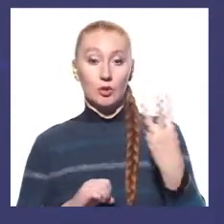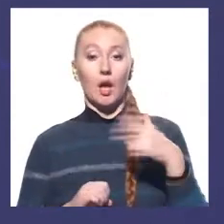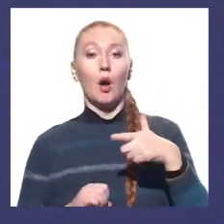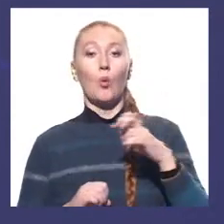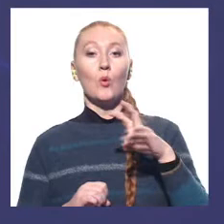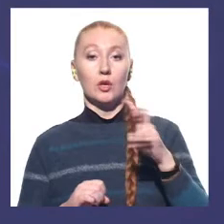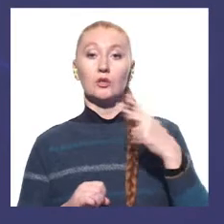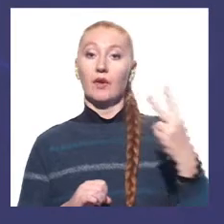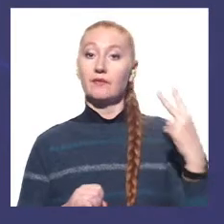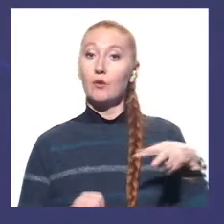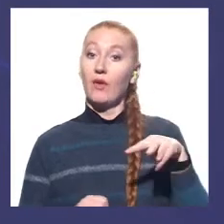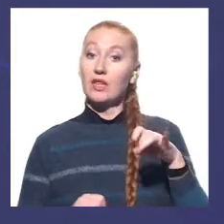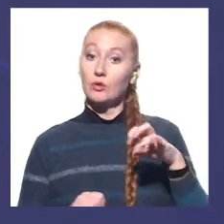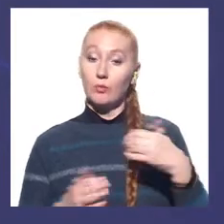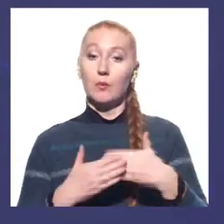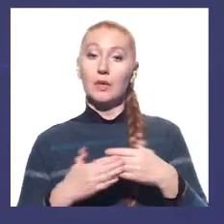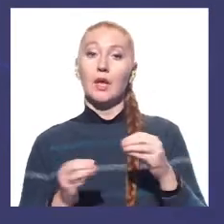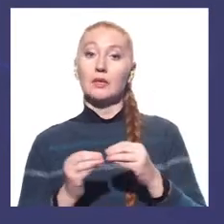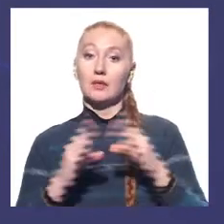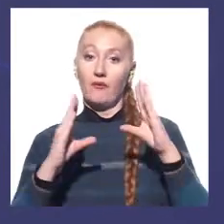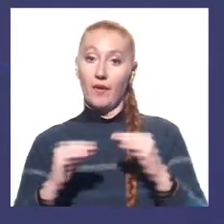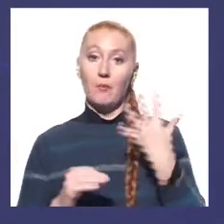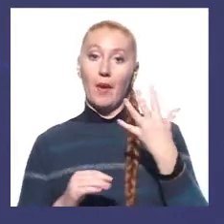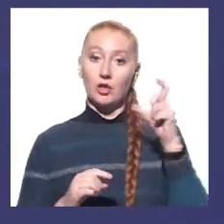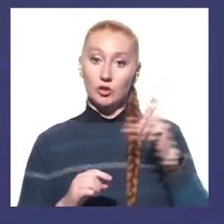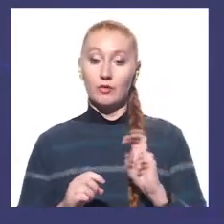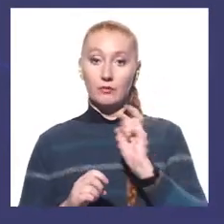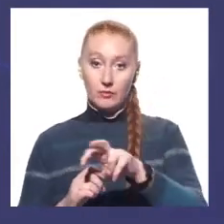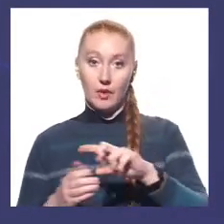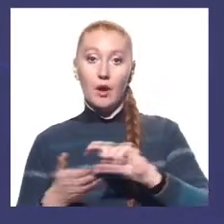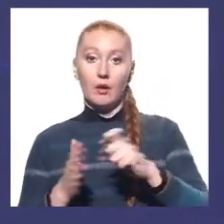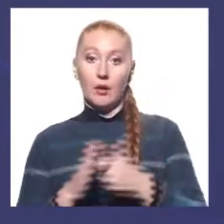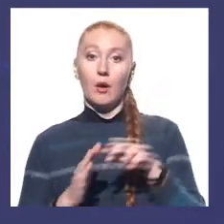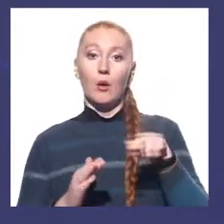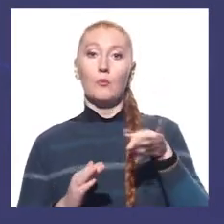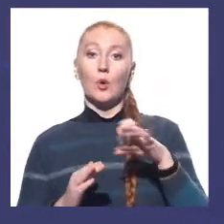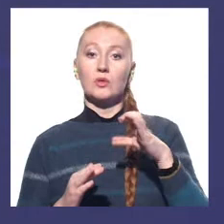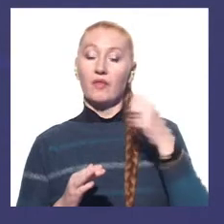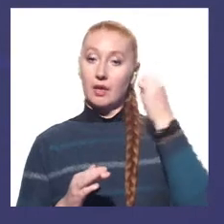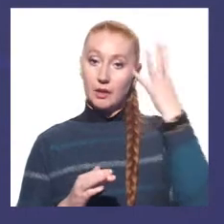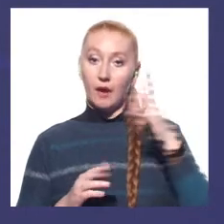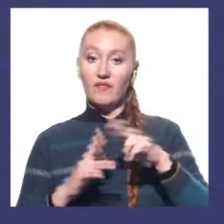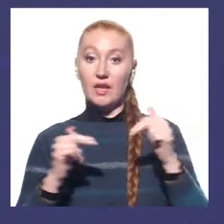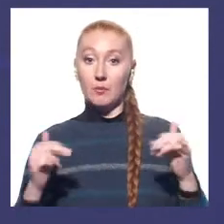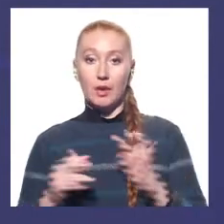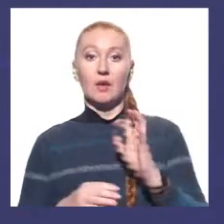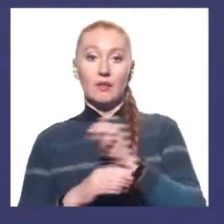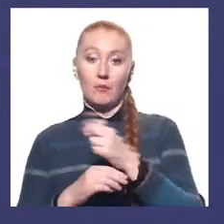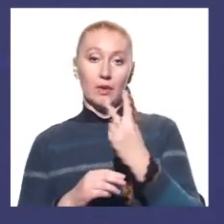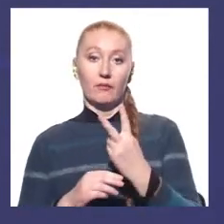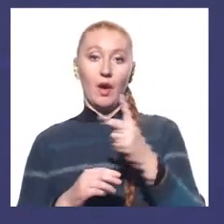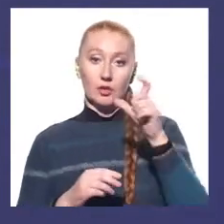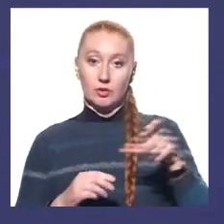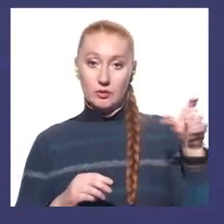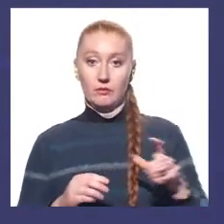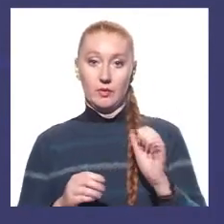Куліш. 22 листопада близько 10-ї години вечора п'ятеро людей увірвалися до приміщення просвіти у Дніпрі та напали на двох